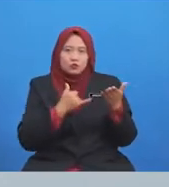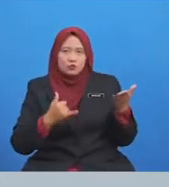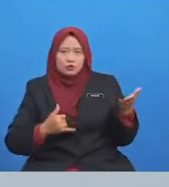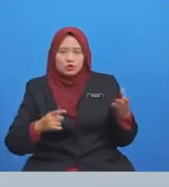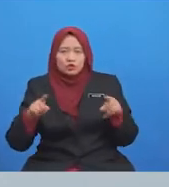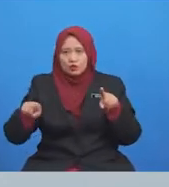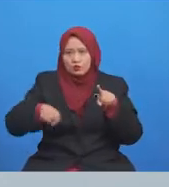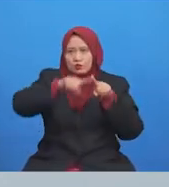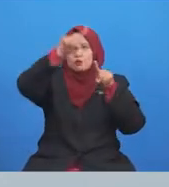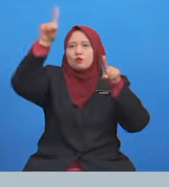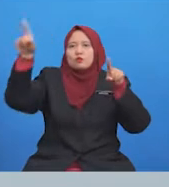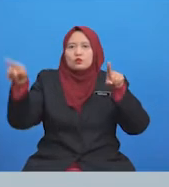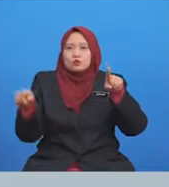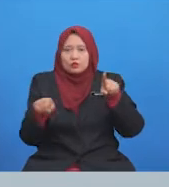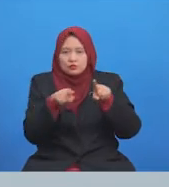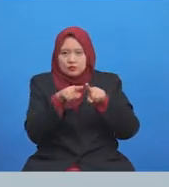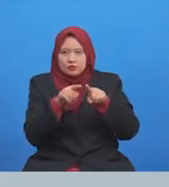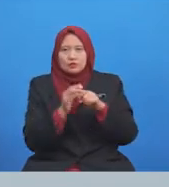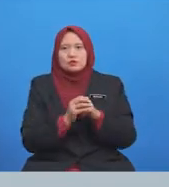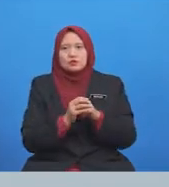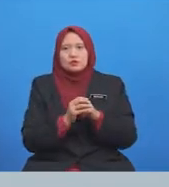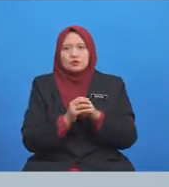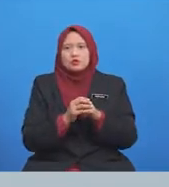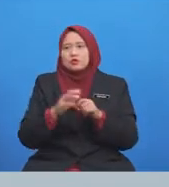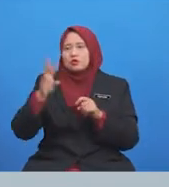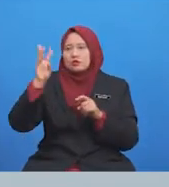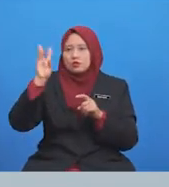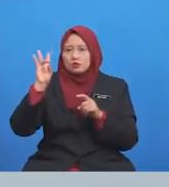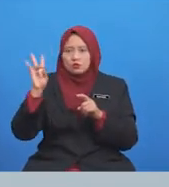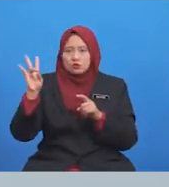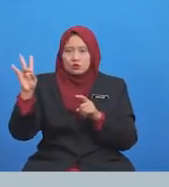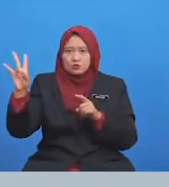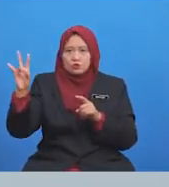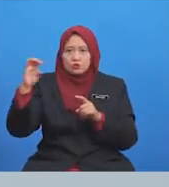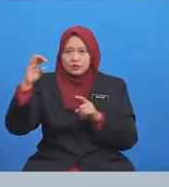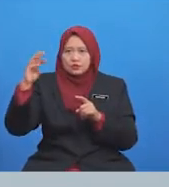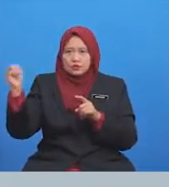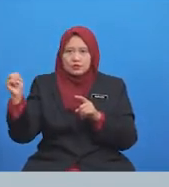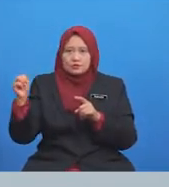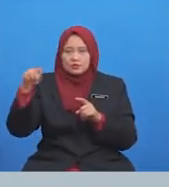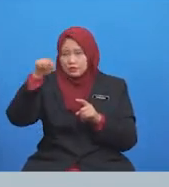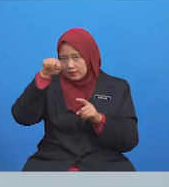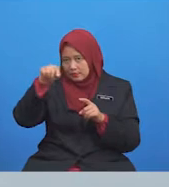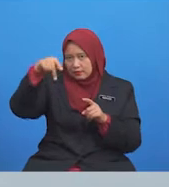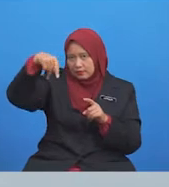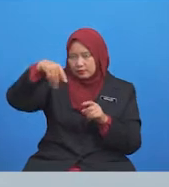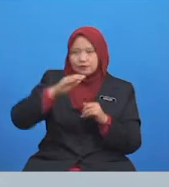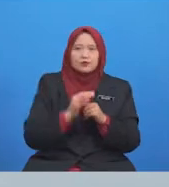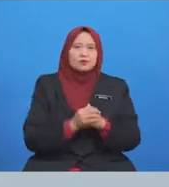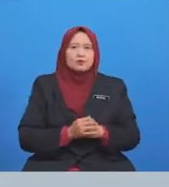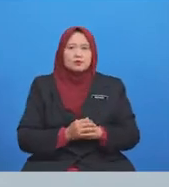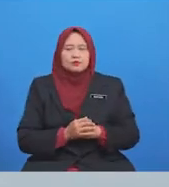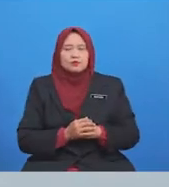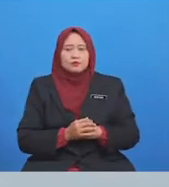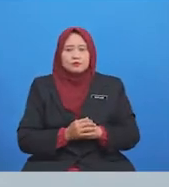lagi bulatan yang berjejari 7 cm yang berpusat dari titik P.